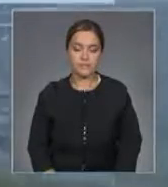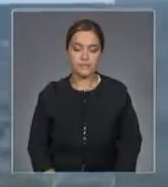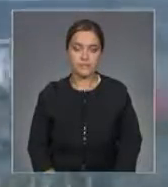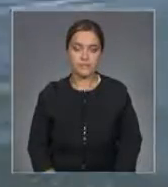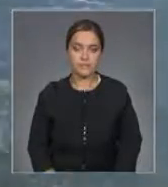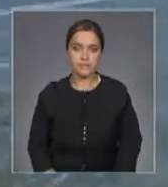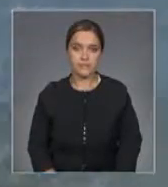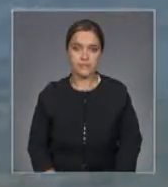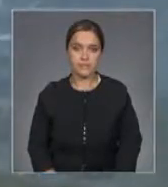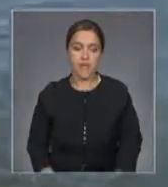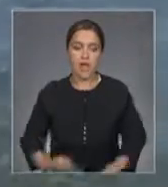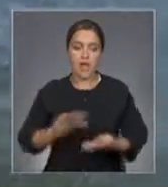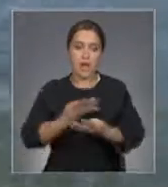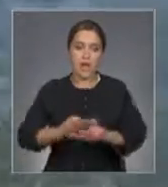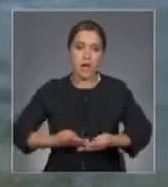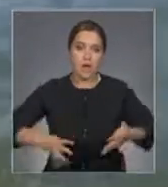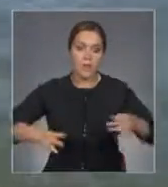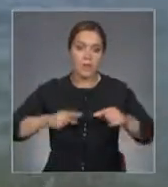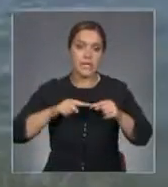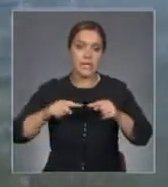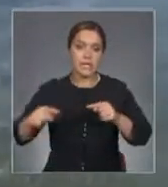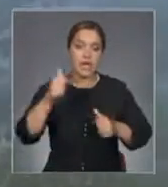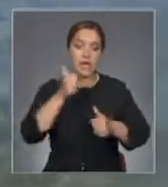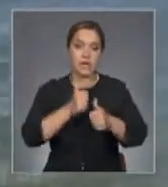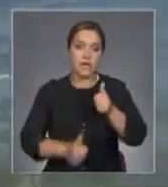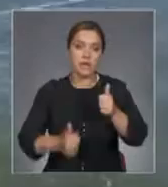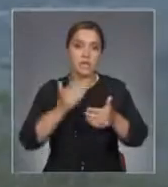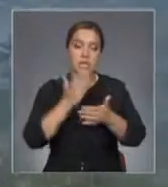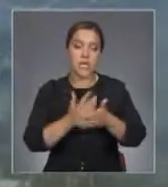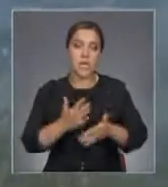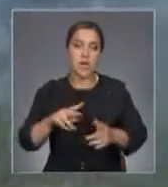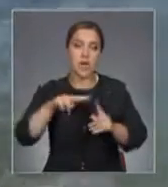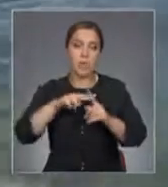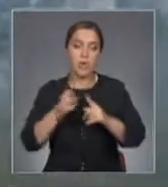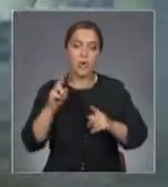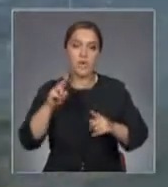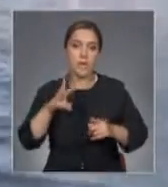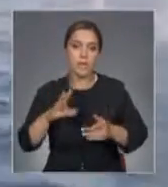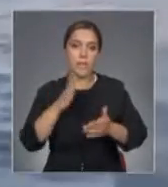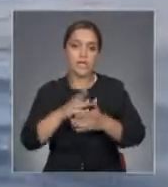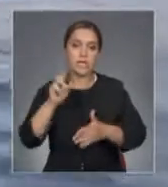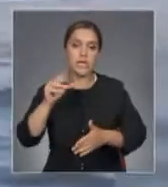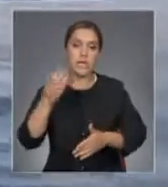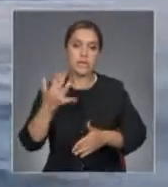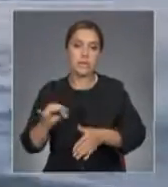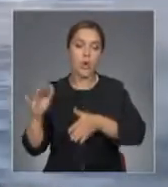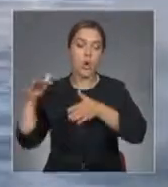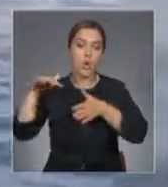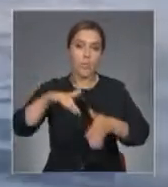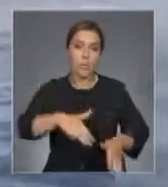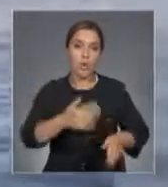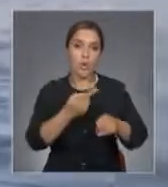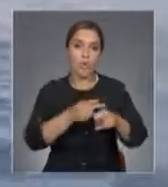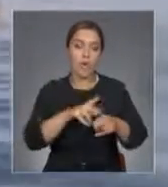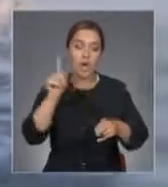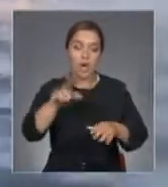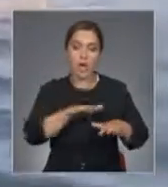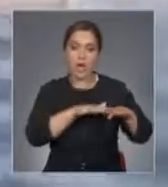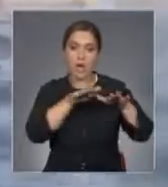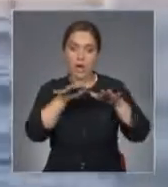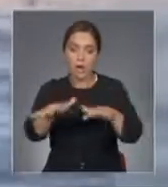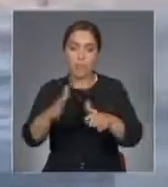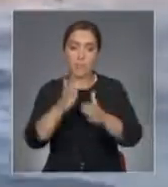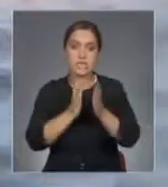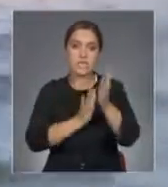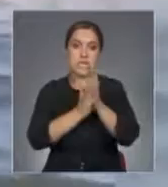Сотни сетей, длина каждой почти полкилометра. Выставлены они вдоль побережья Каспийского моря. Им перегорожены все подходы к камышовым